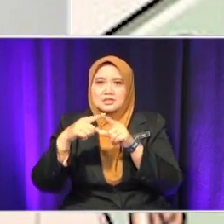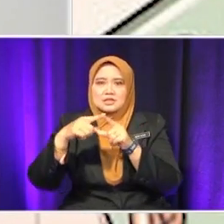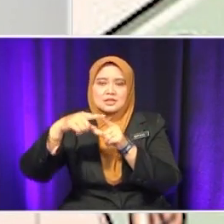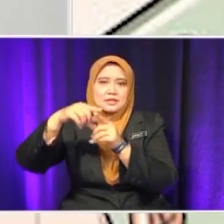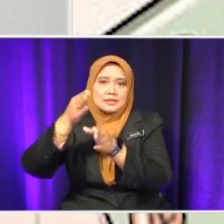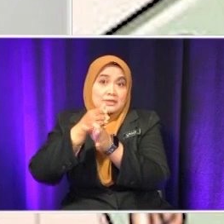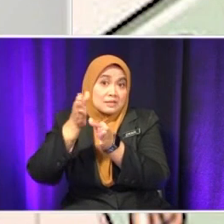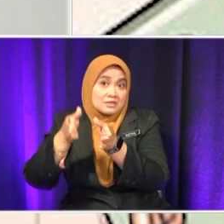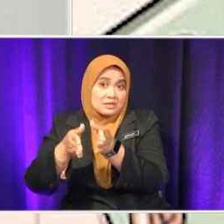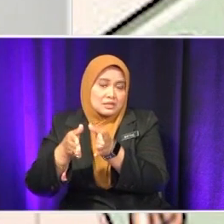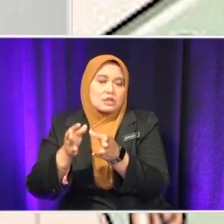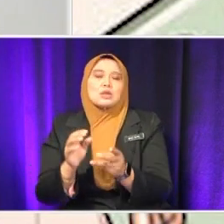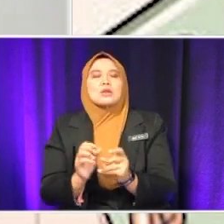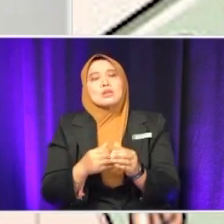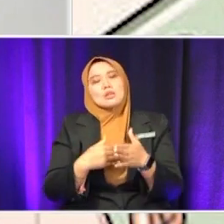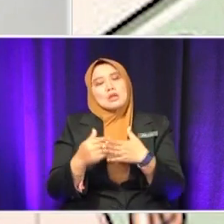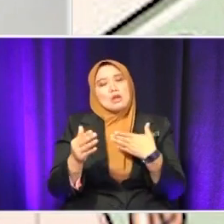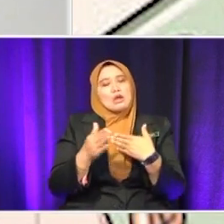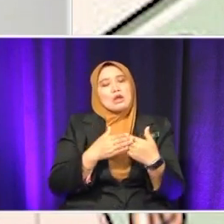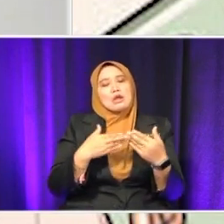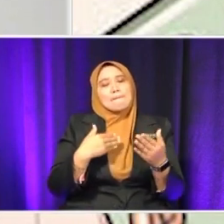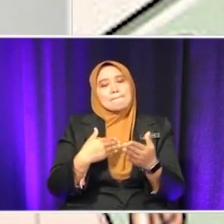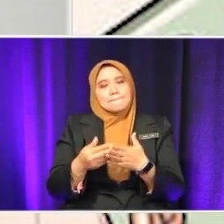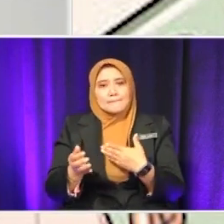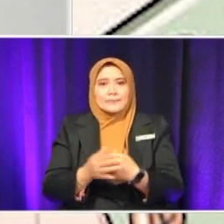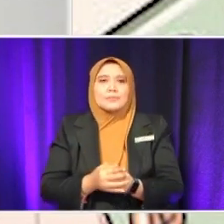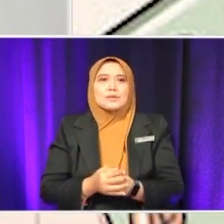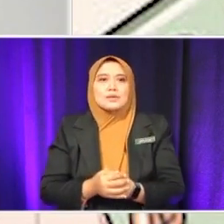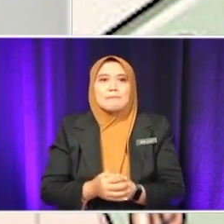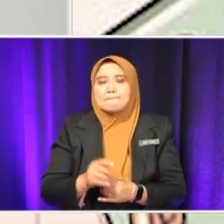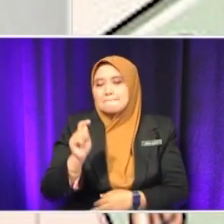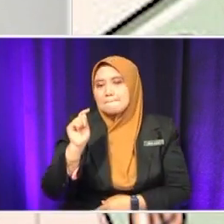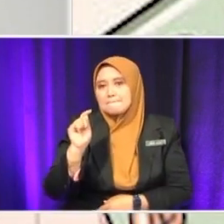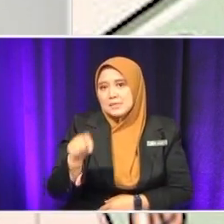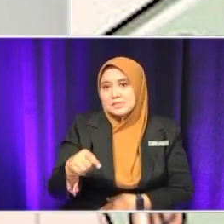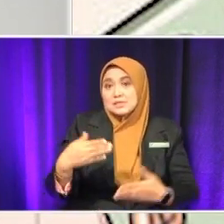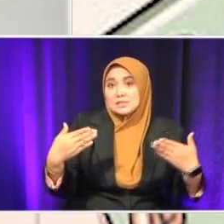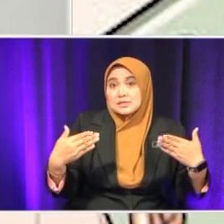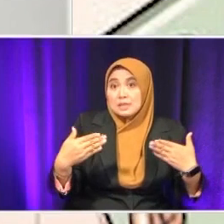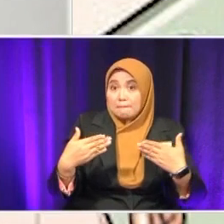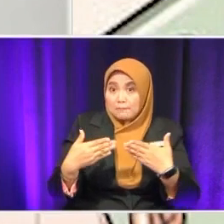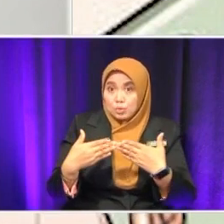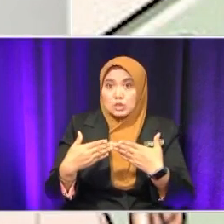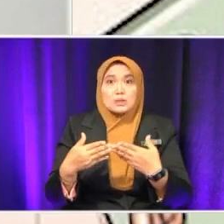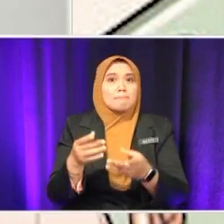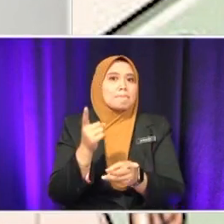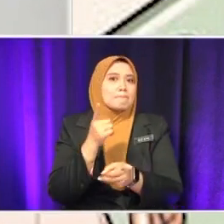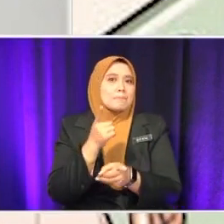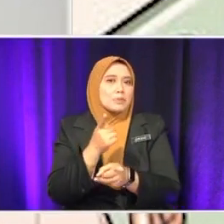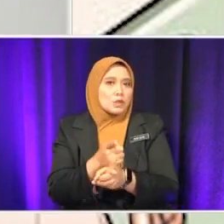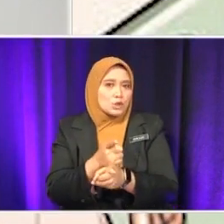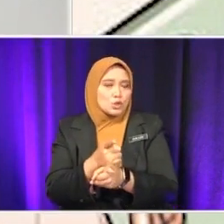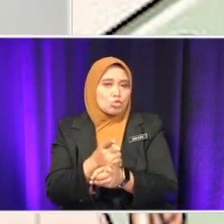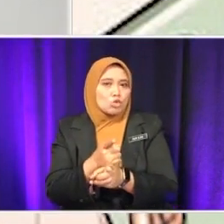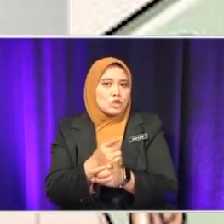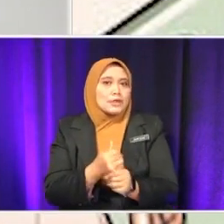itu betul. Nampak ada beberapa bentuk jawapan. Ada yang segitiganya yeah. di bawah, ada segitiganya di atas. Dua-dua